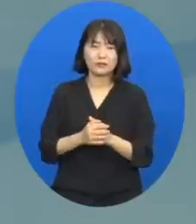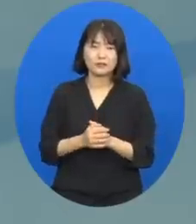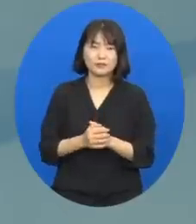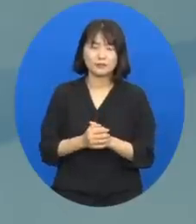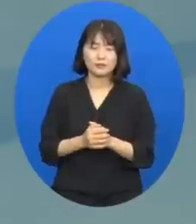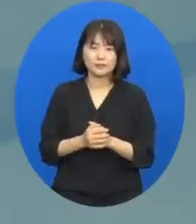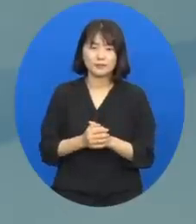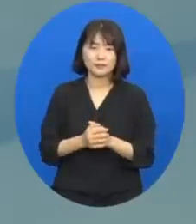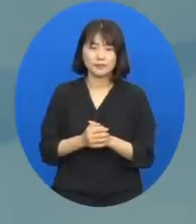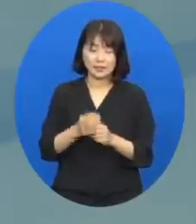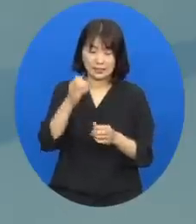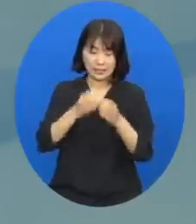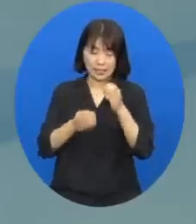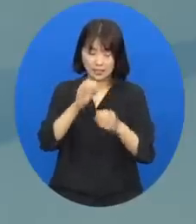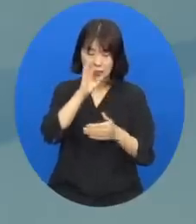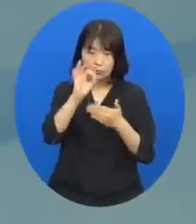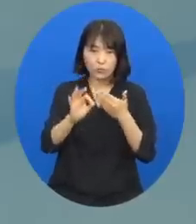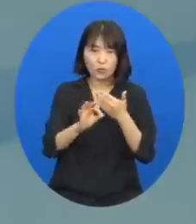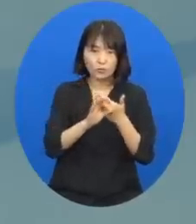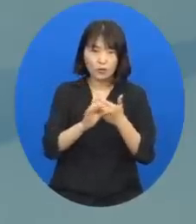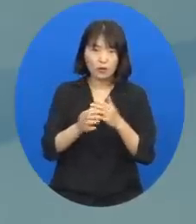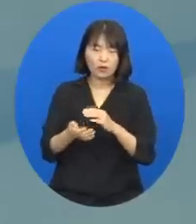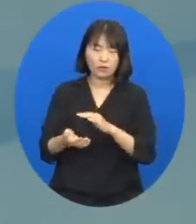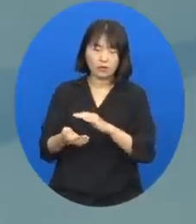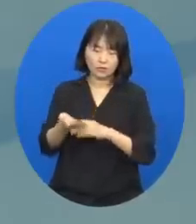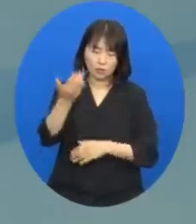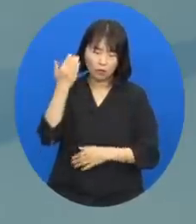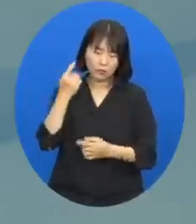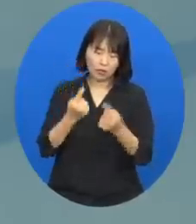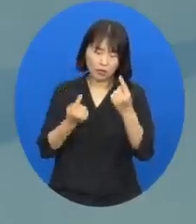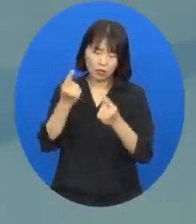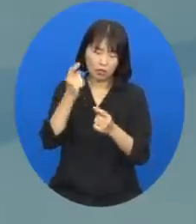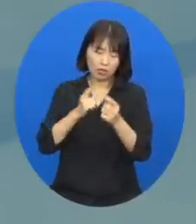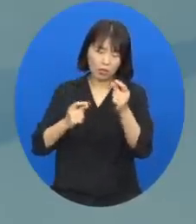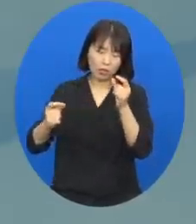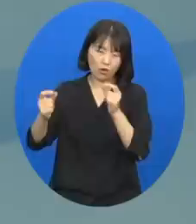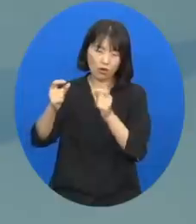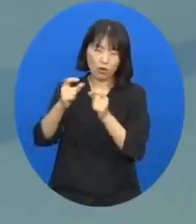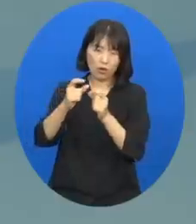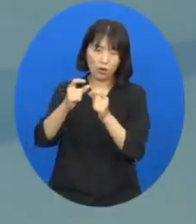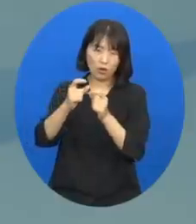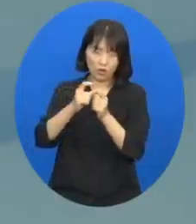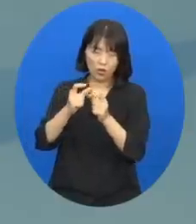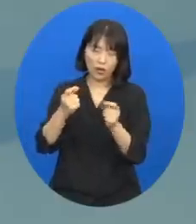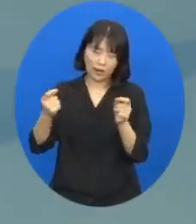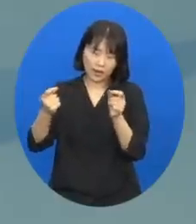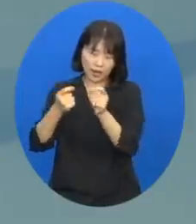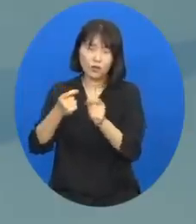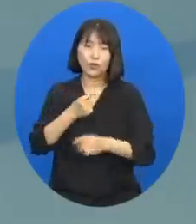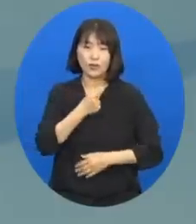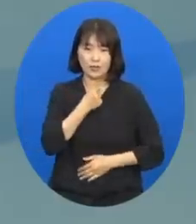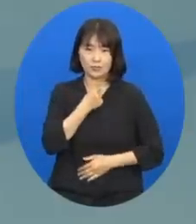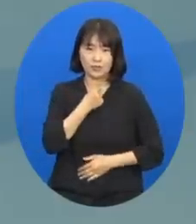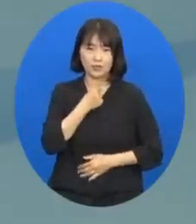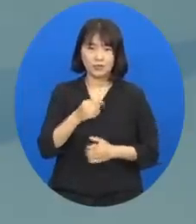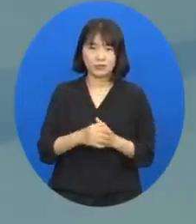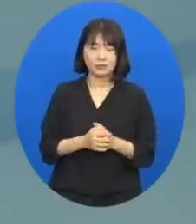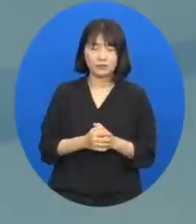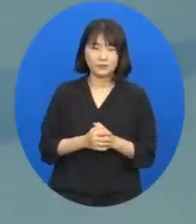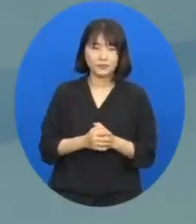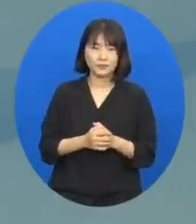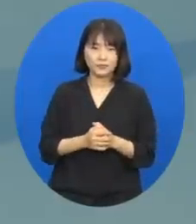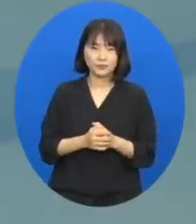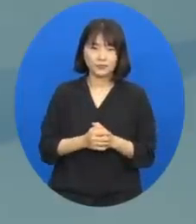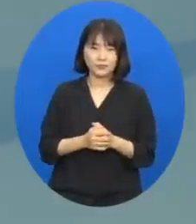요 이전보다 더 가까이 가기 원합니다 라고 되어 있습니다 우리의 사실 문제는 요 우리 주님을 잘 알지